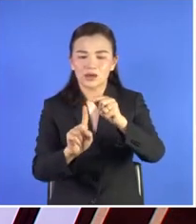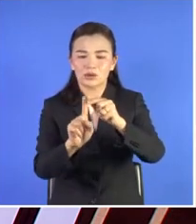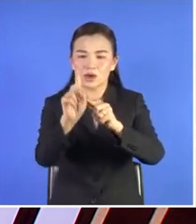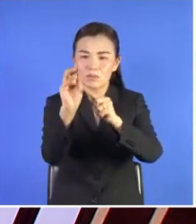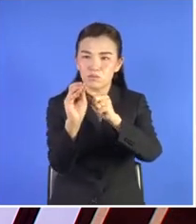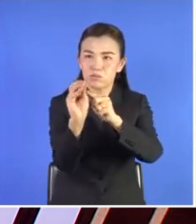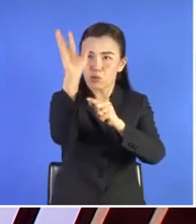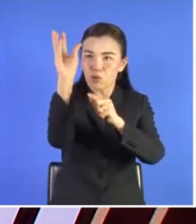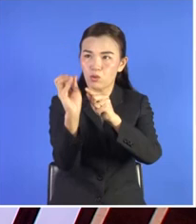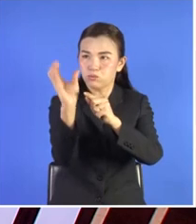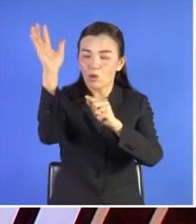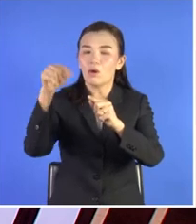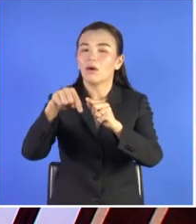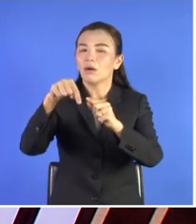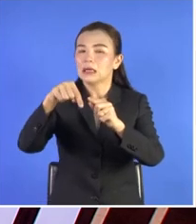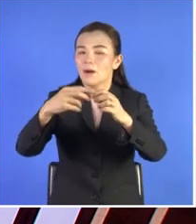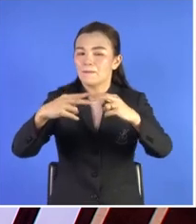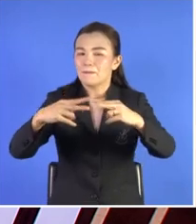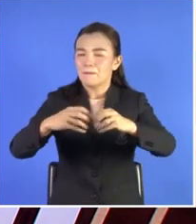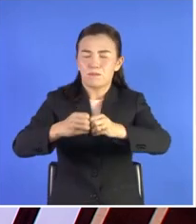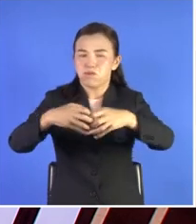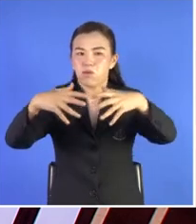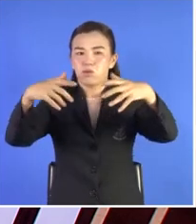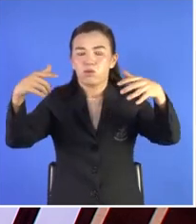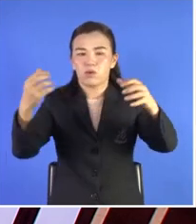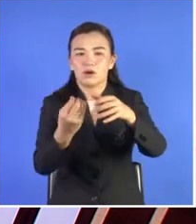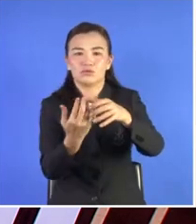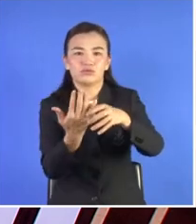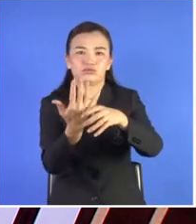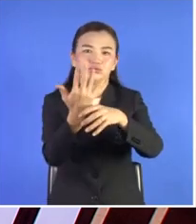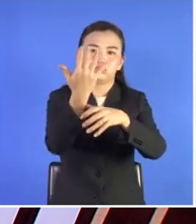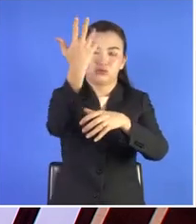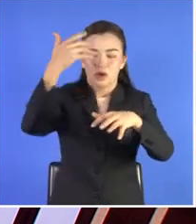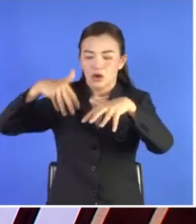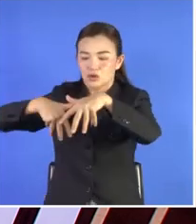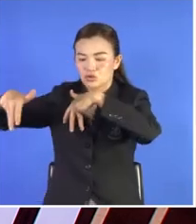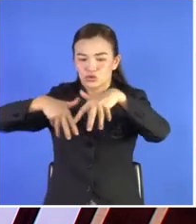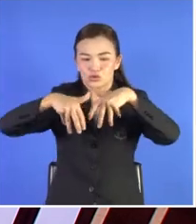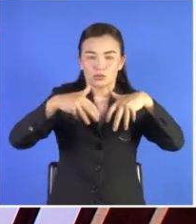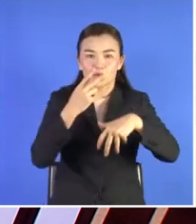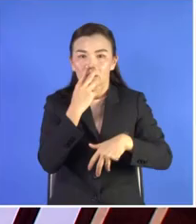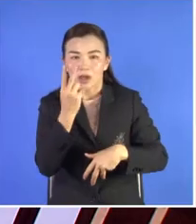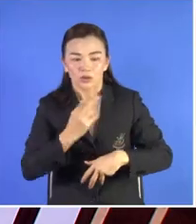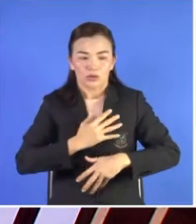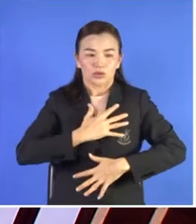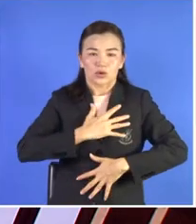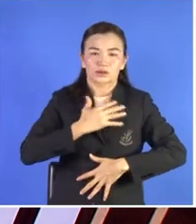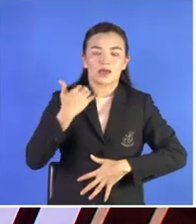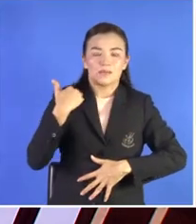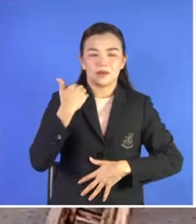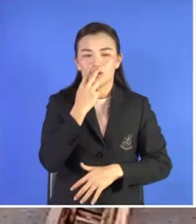นั่นวันไหวแล้วก็ควันเนี่ยพวยพุ่งขึ้นไปบนท้องฟ้าชาวบ้านนี่แตกตื่นหลายบ้านนะฮะมีภาพนี้มาให้ดู